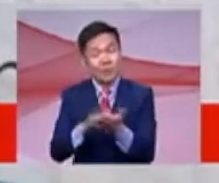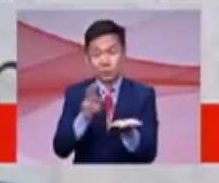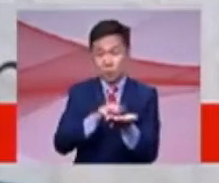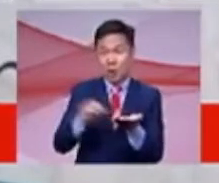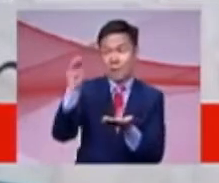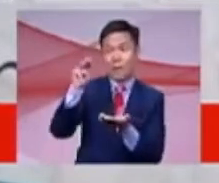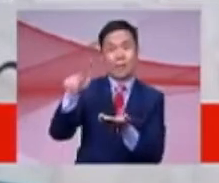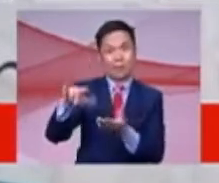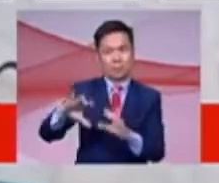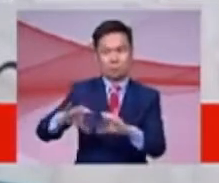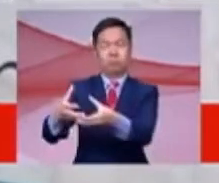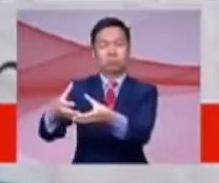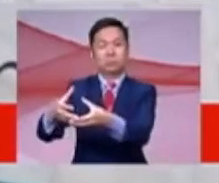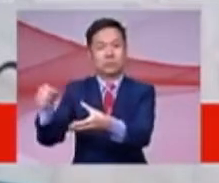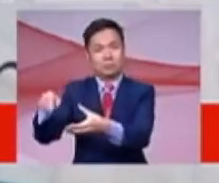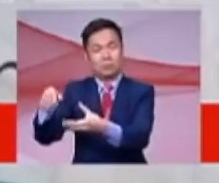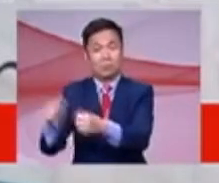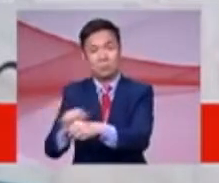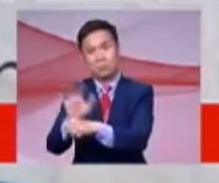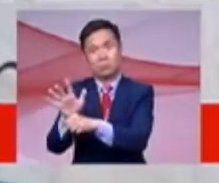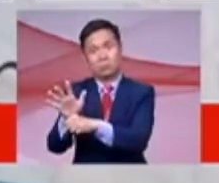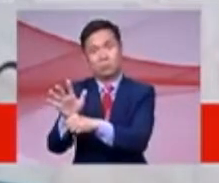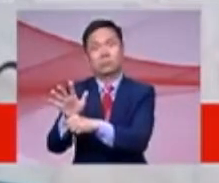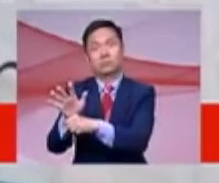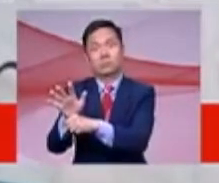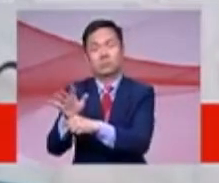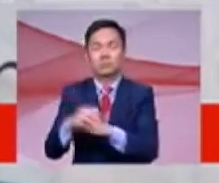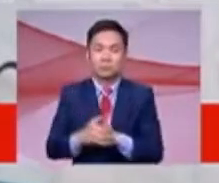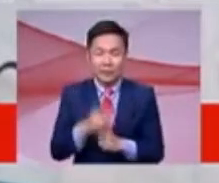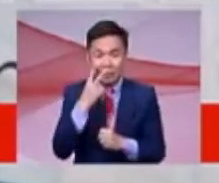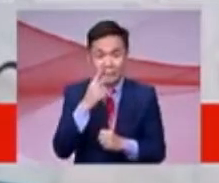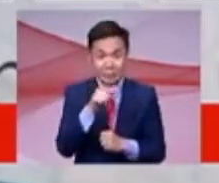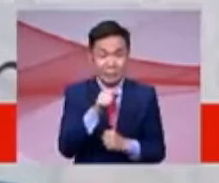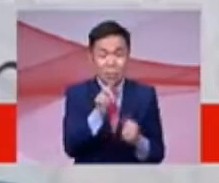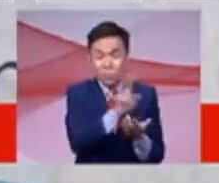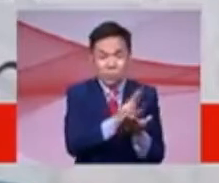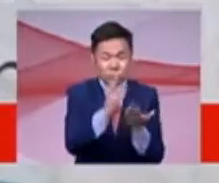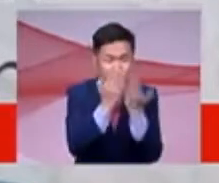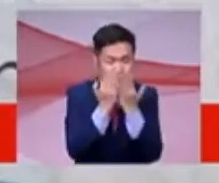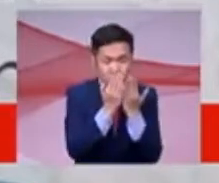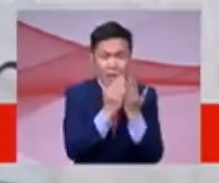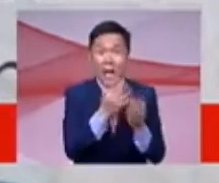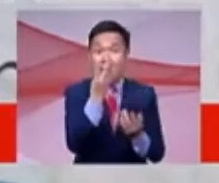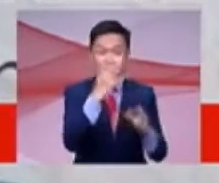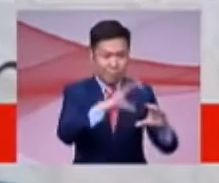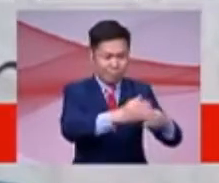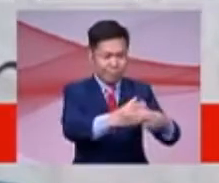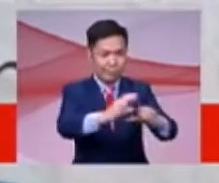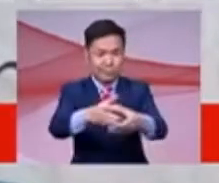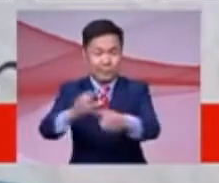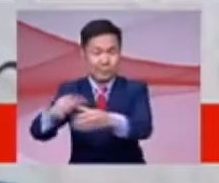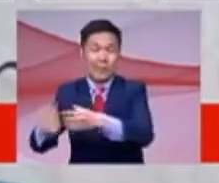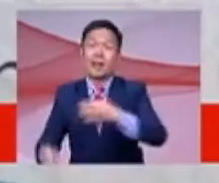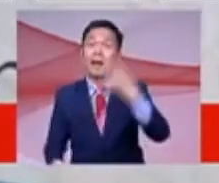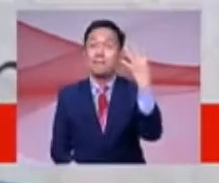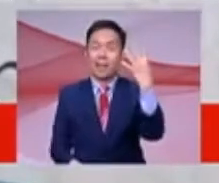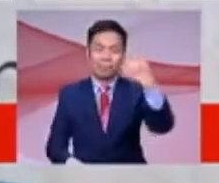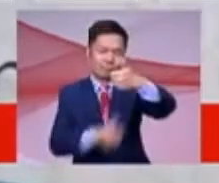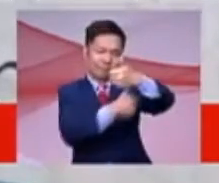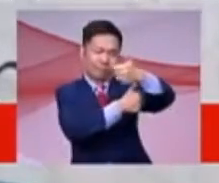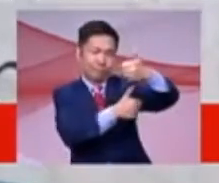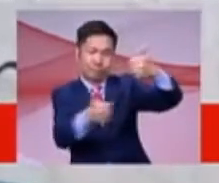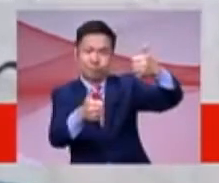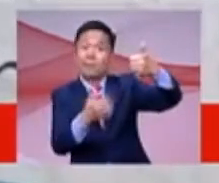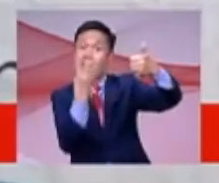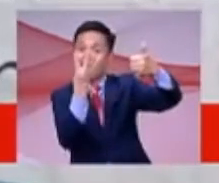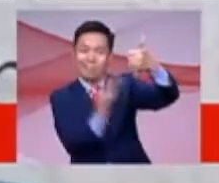ada jangkitan berlaku. Begitu juga kita lihat kluster pendidikan ada empat sub-kluster kategori. Kategori